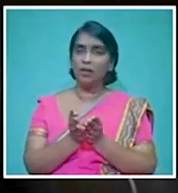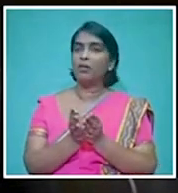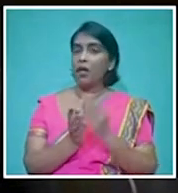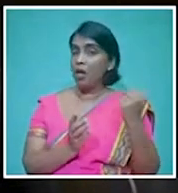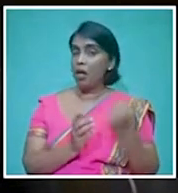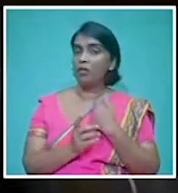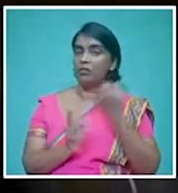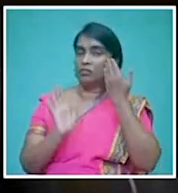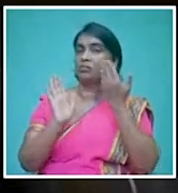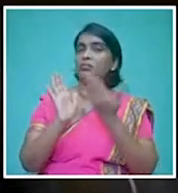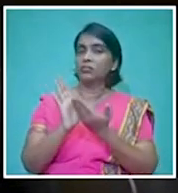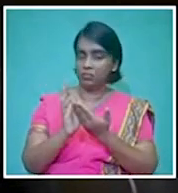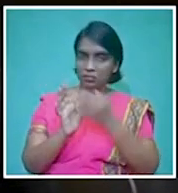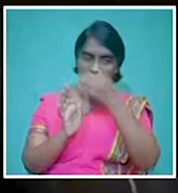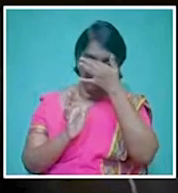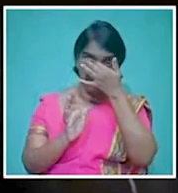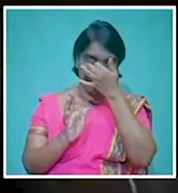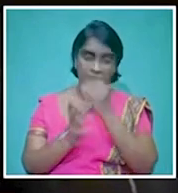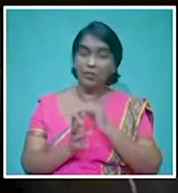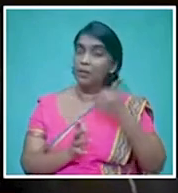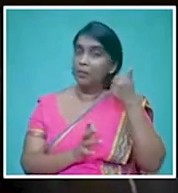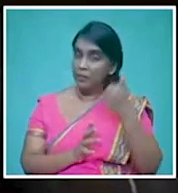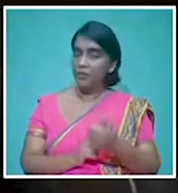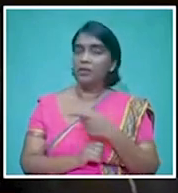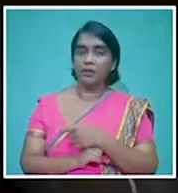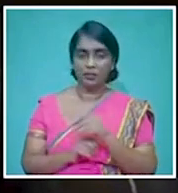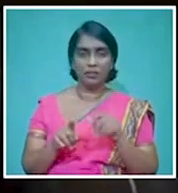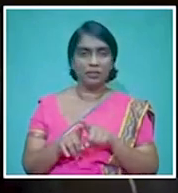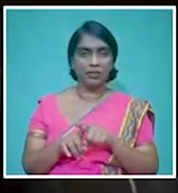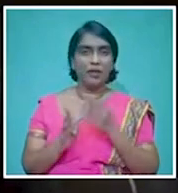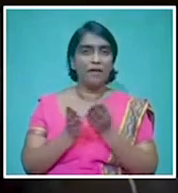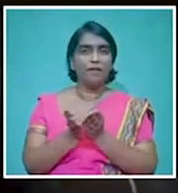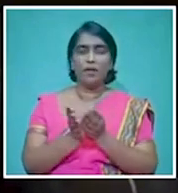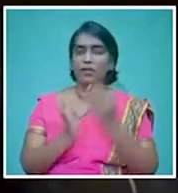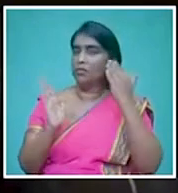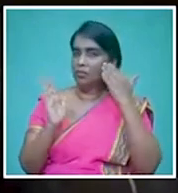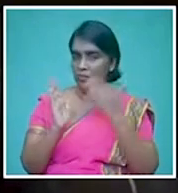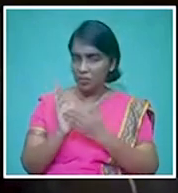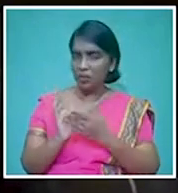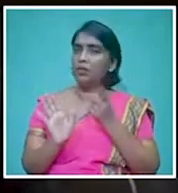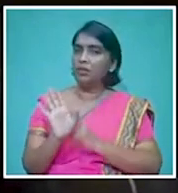අලුත් අර්ථකථනයක් ගෙන ඒම අතිශයින් වැදගත් කාරණයක්. මේ විනය පිළිබඳ